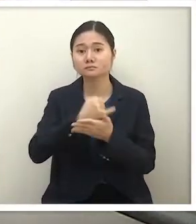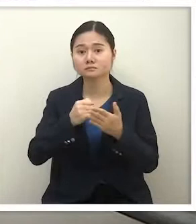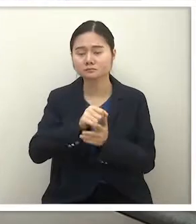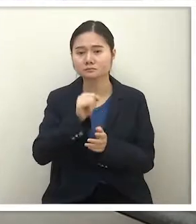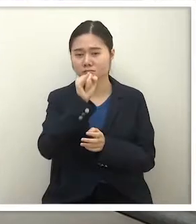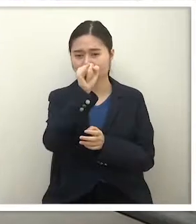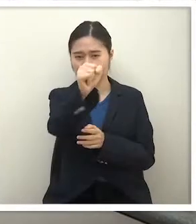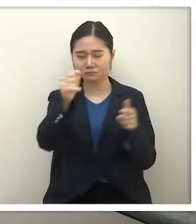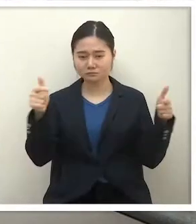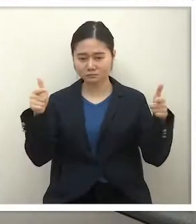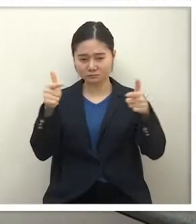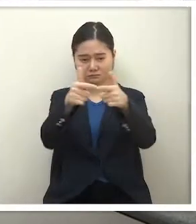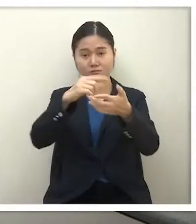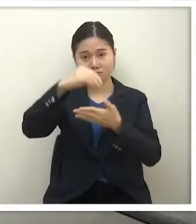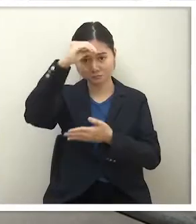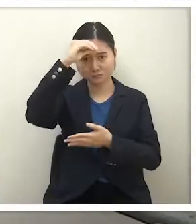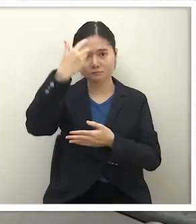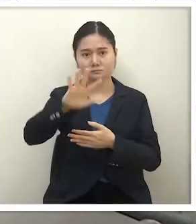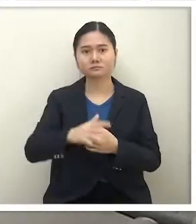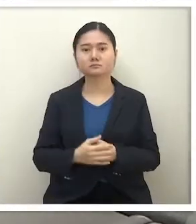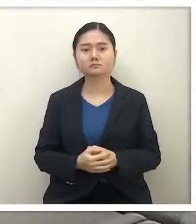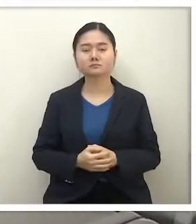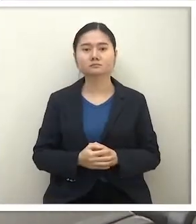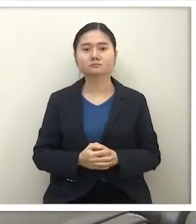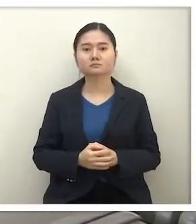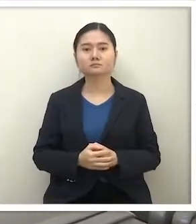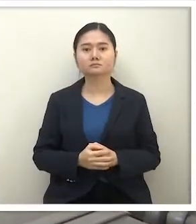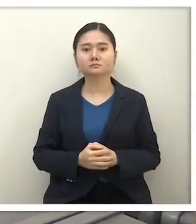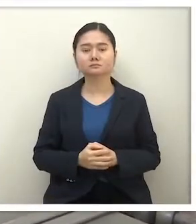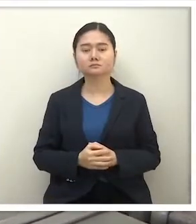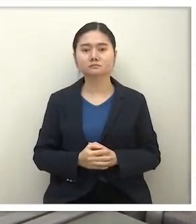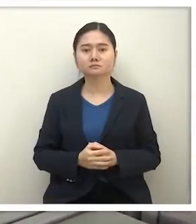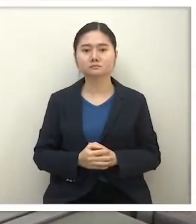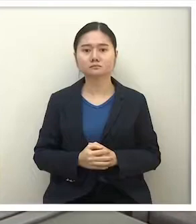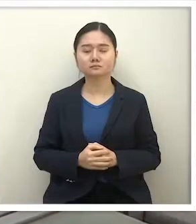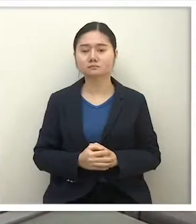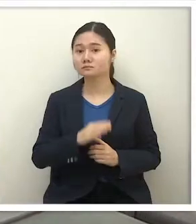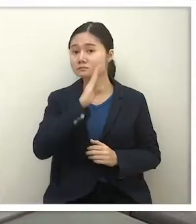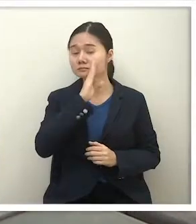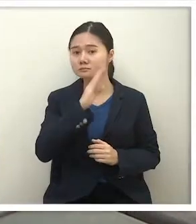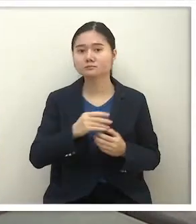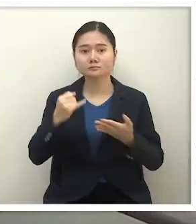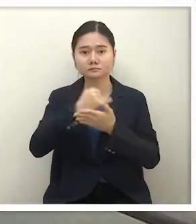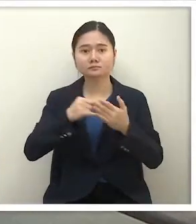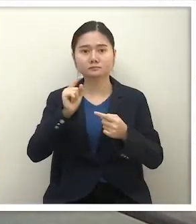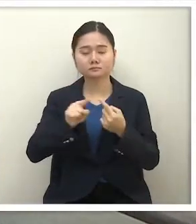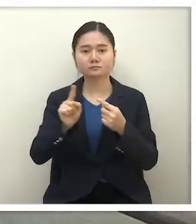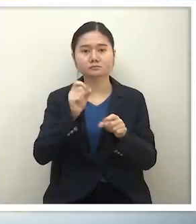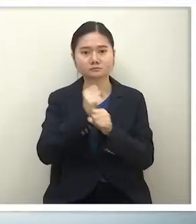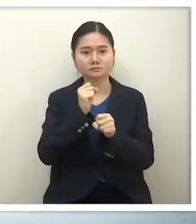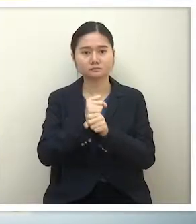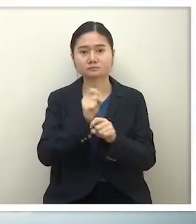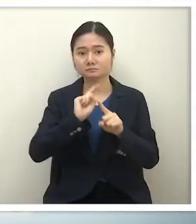กทีฟจำได้ไหมครับเคยเรียนไปแล้วนะเพราะฉะนั้นเวลาเราเขียนเนี่ยเราต้องขาดพวกนี้ไม่